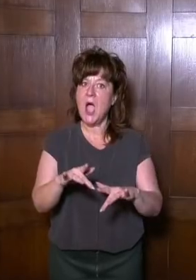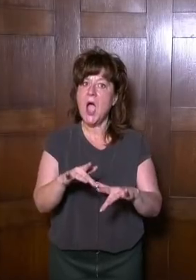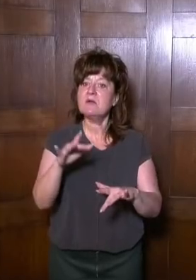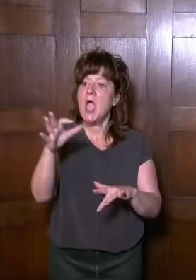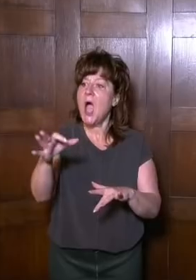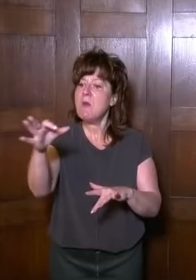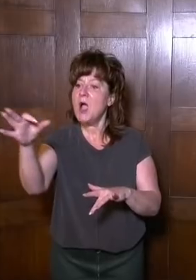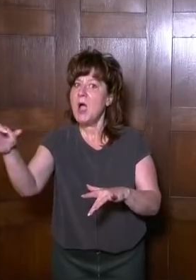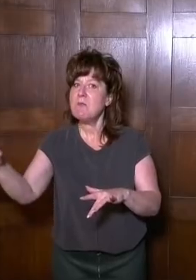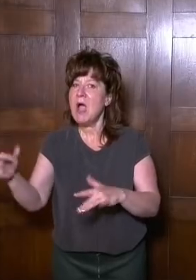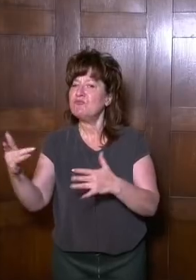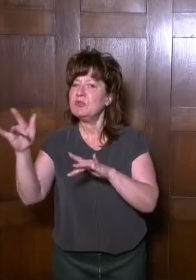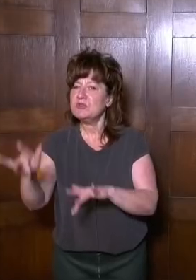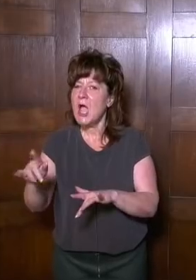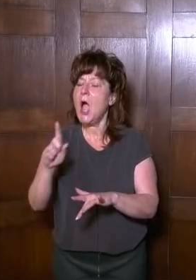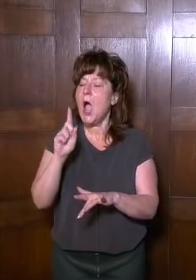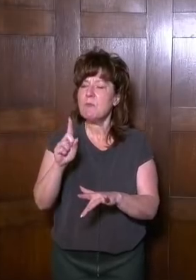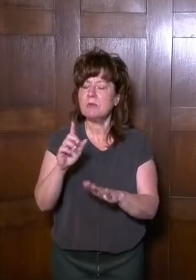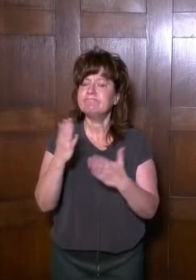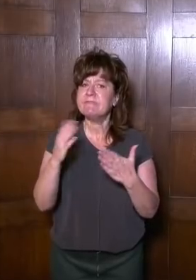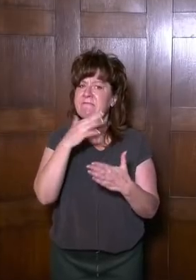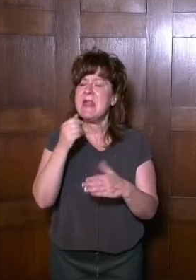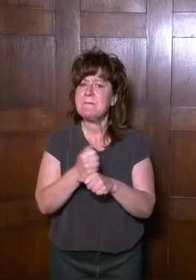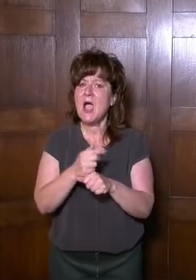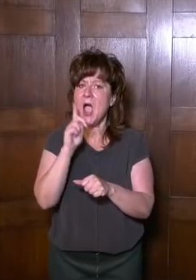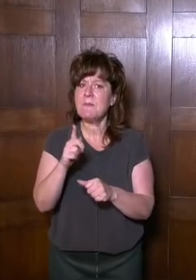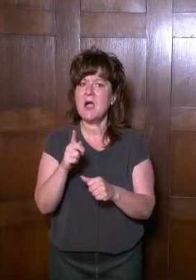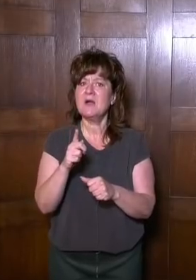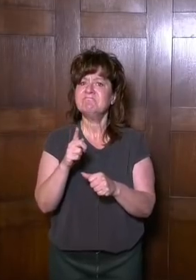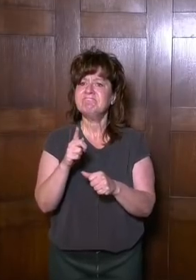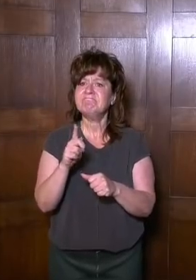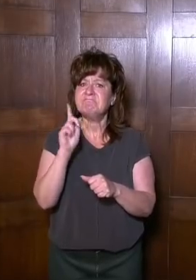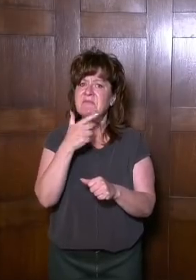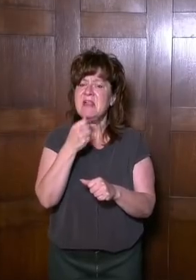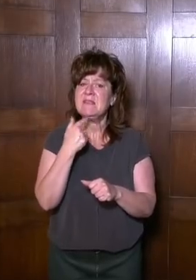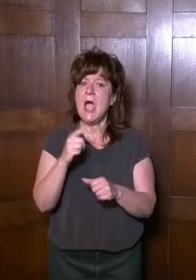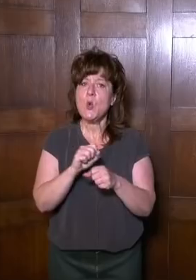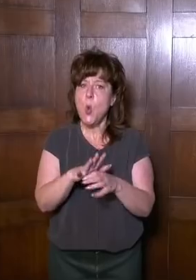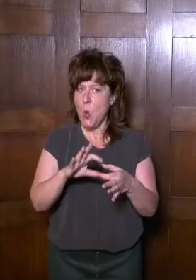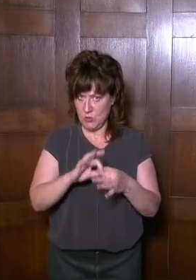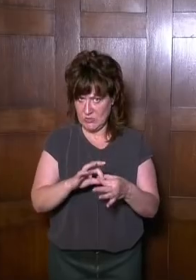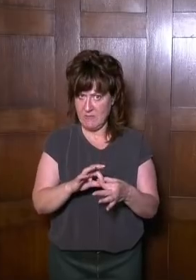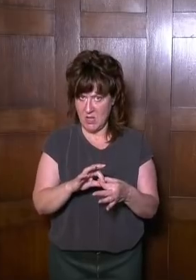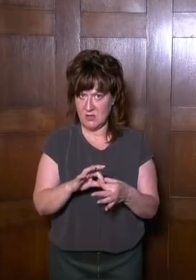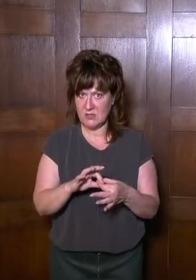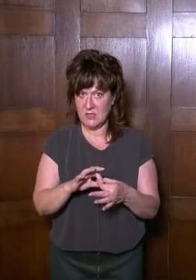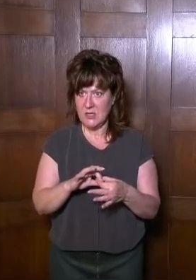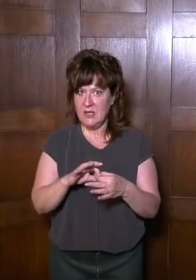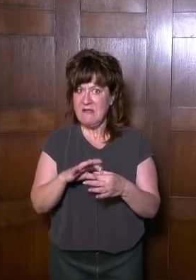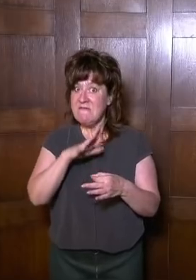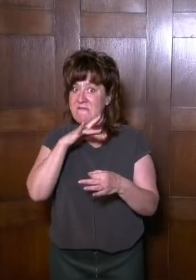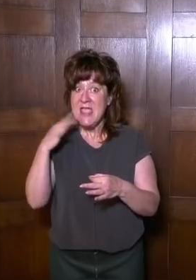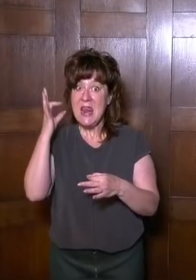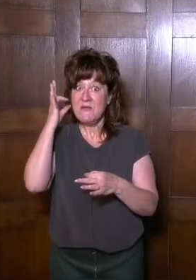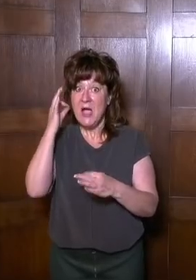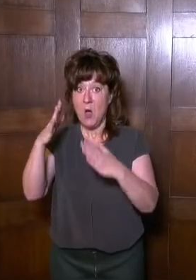wir gerne bedecken würden, aber was wurde deutlich durch Corona? Die großen Häuser, wo viele Frauen